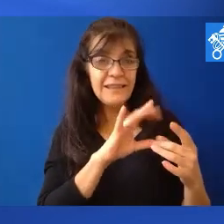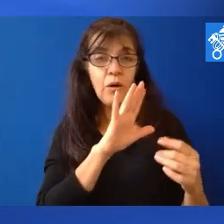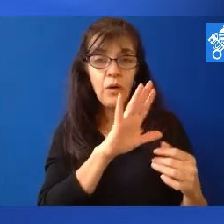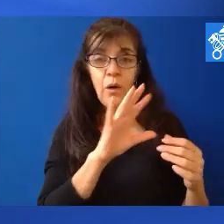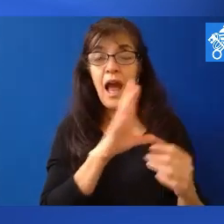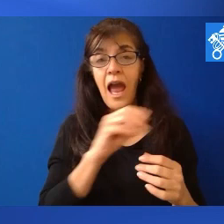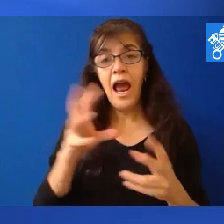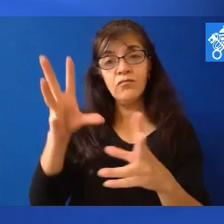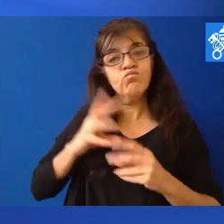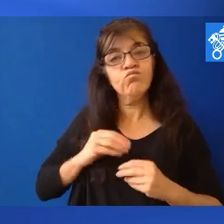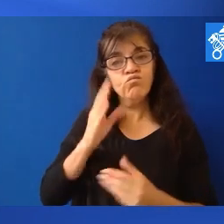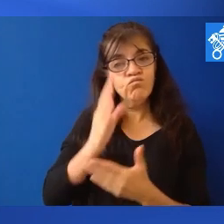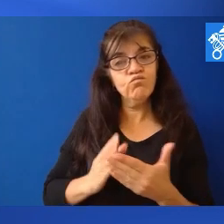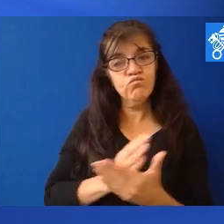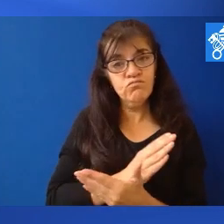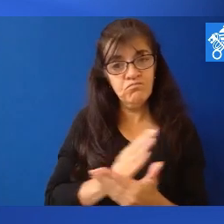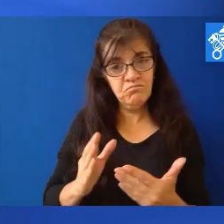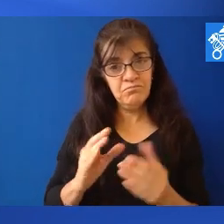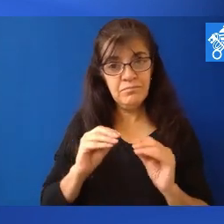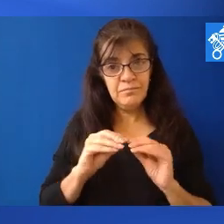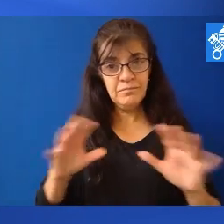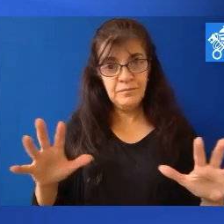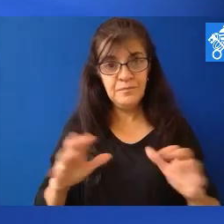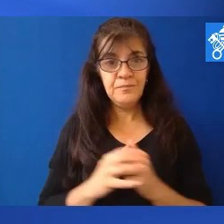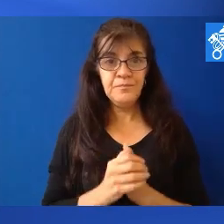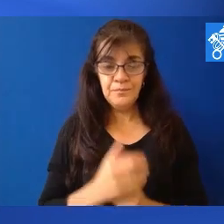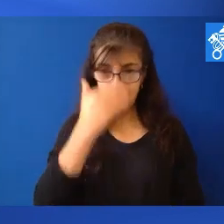a ricevere la sua benedizione.